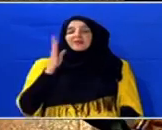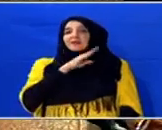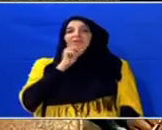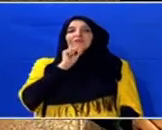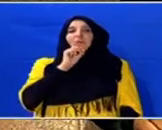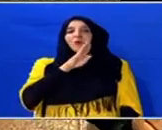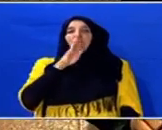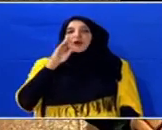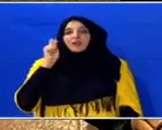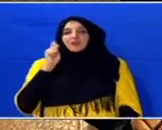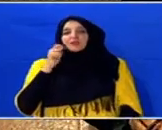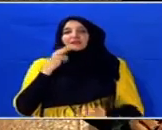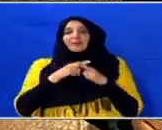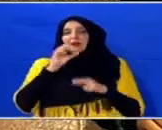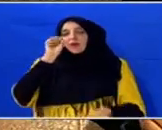البرج،